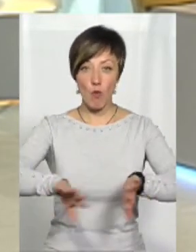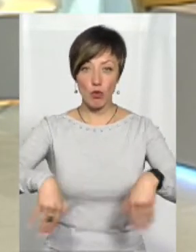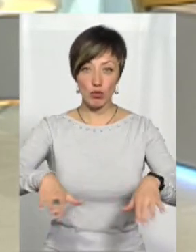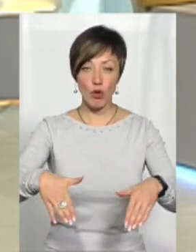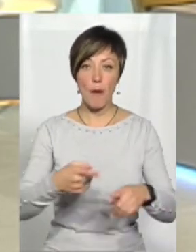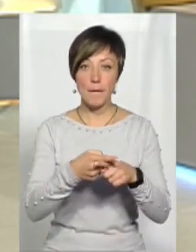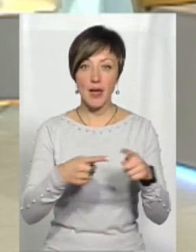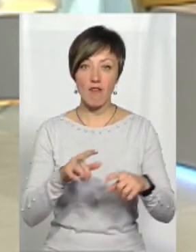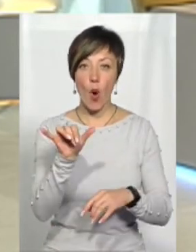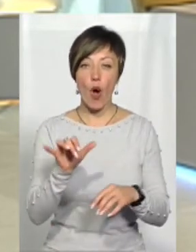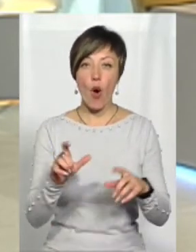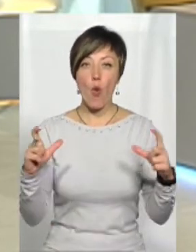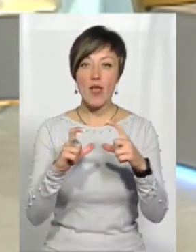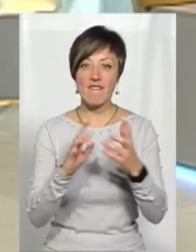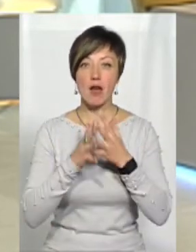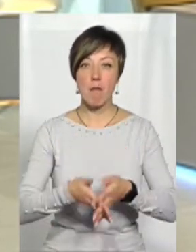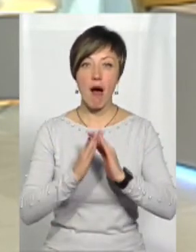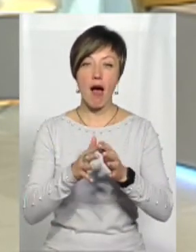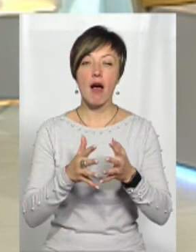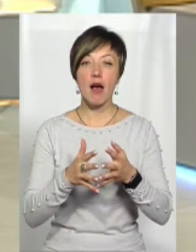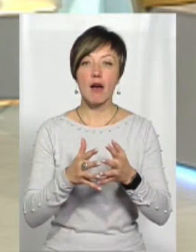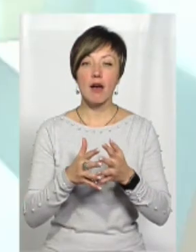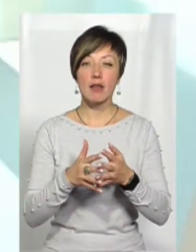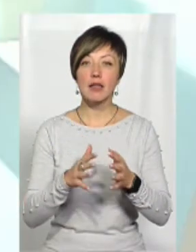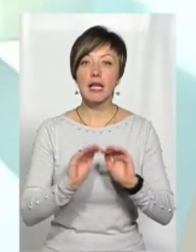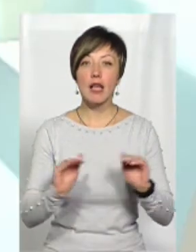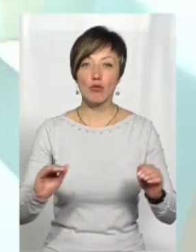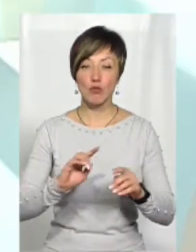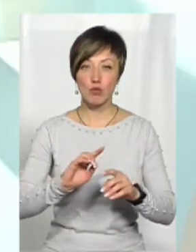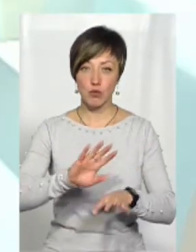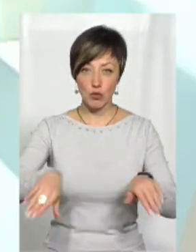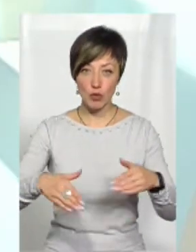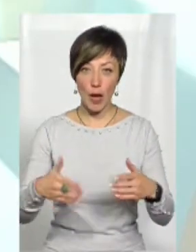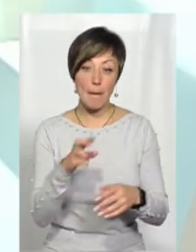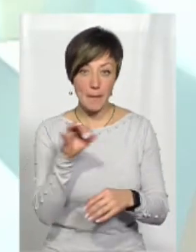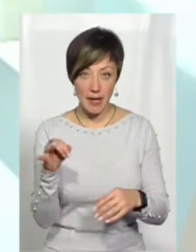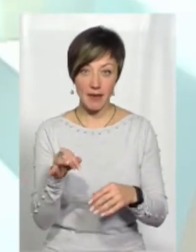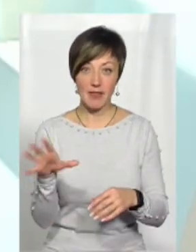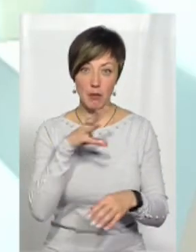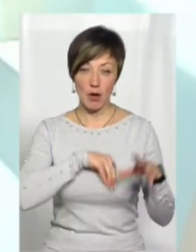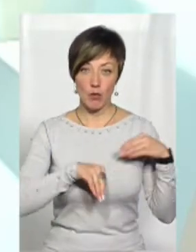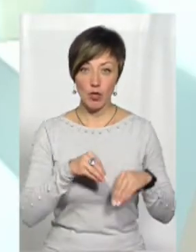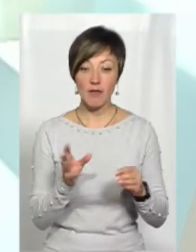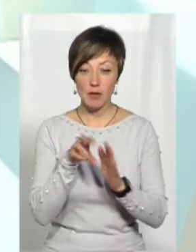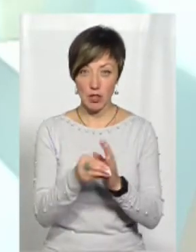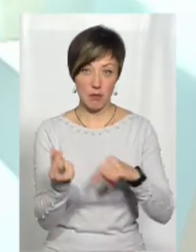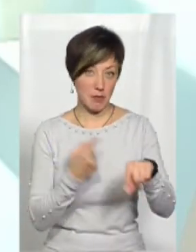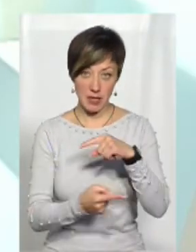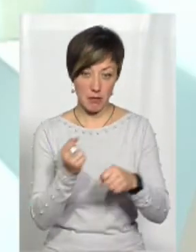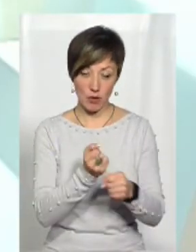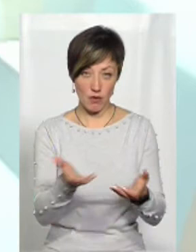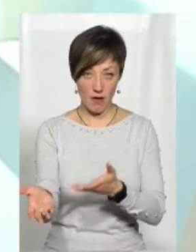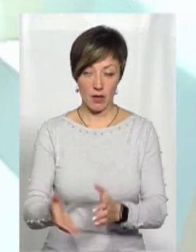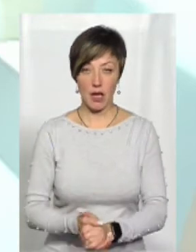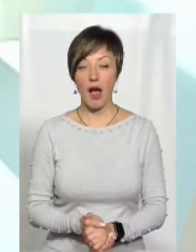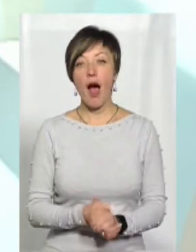пів універмага дитячого пустого, і пів центрального універмага пустого. Якщо б були такі великі прибутки у підприємців, всі б йшли у бізнес, всі б йшли б